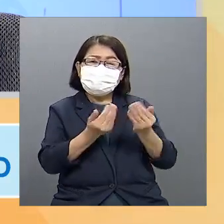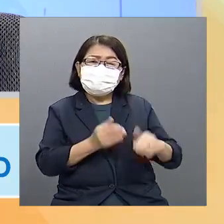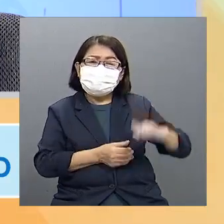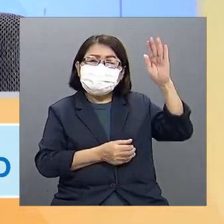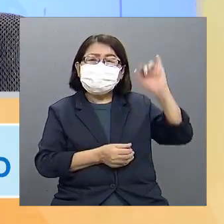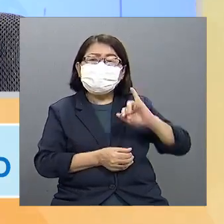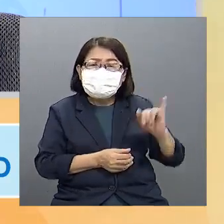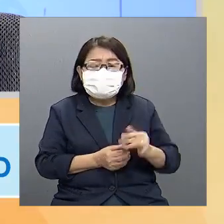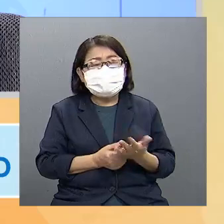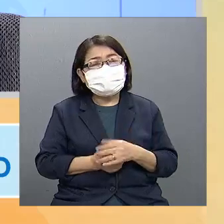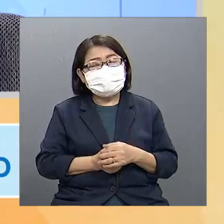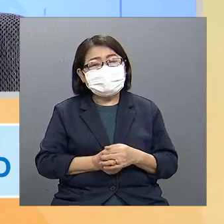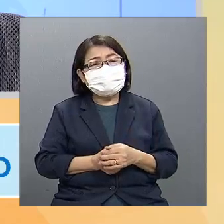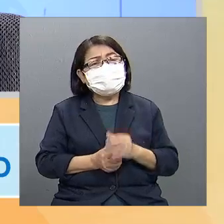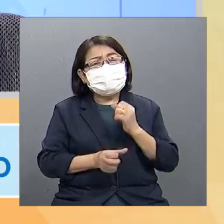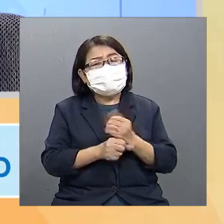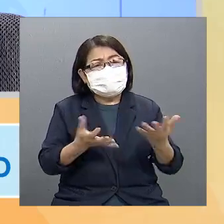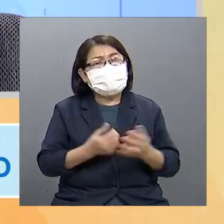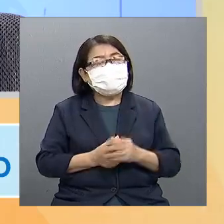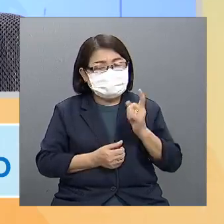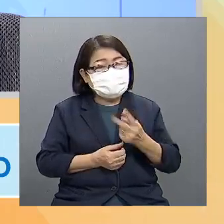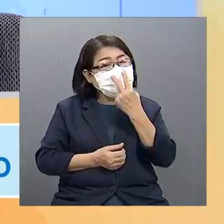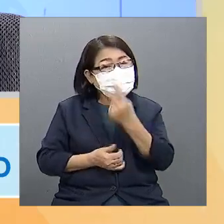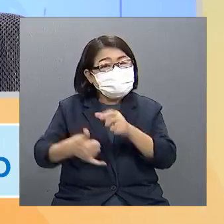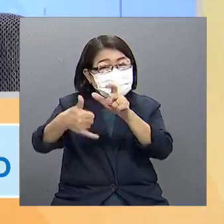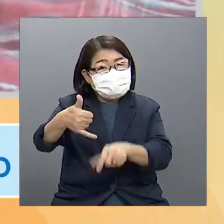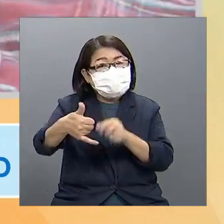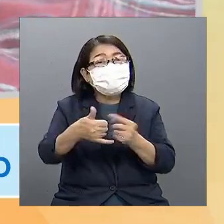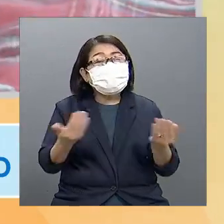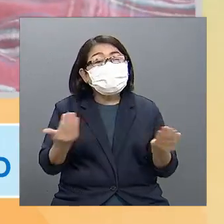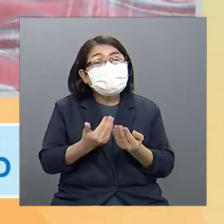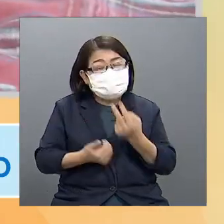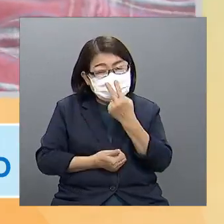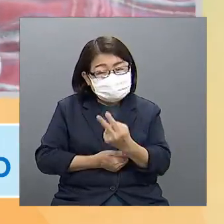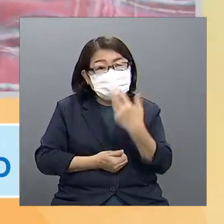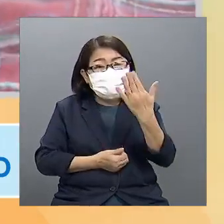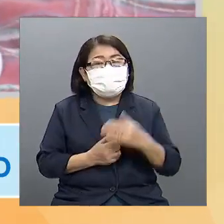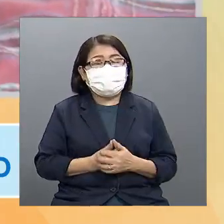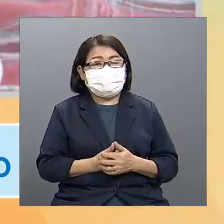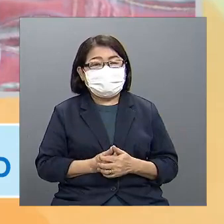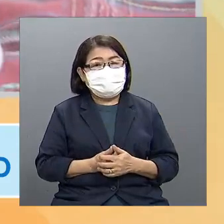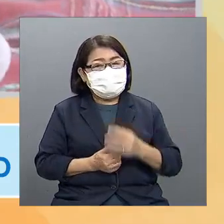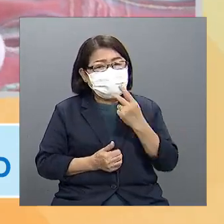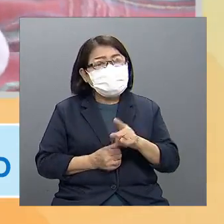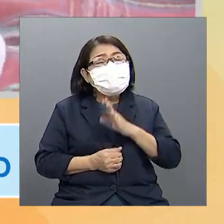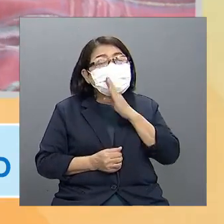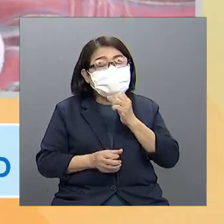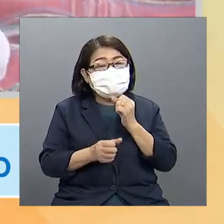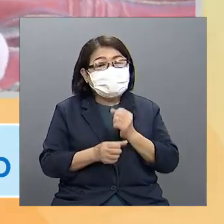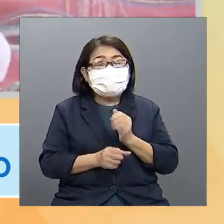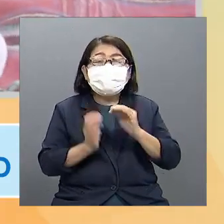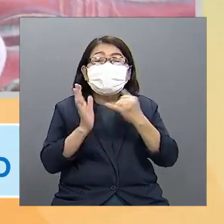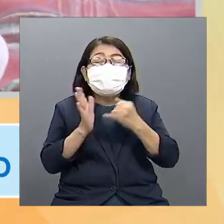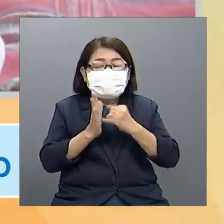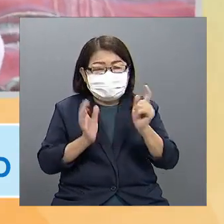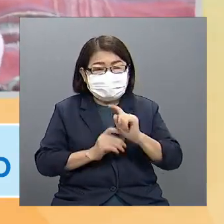ก็กลับมาดูเรื่องพัฒนาการของลูกนะคะเราเคยทำ แบบง่ายๆคือเราเรียกว่าจริงๆอันนี้เป็นช่ว